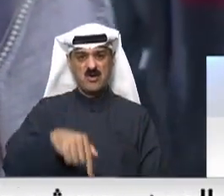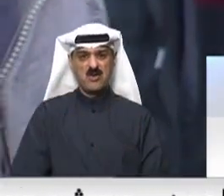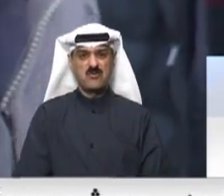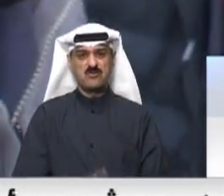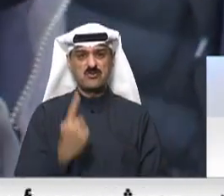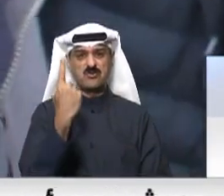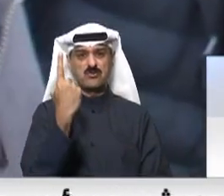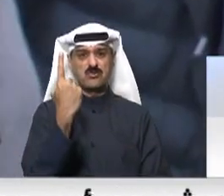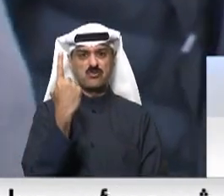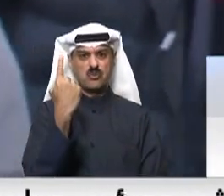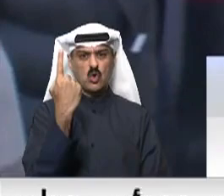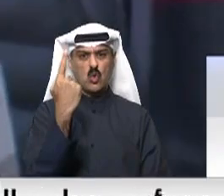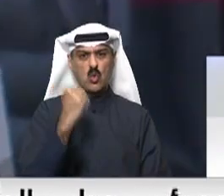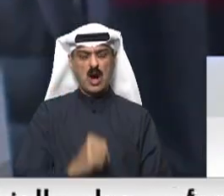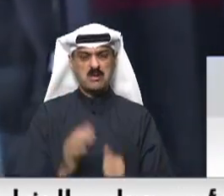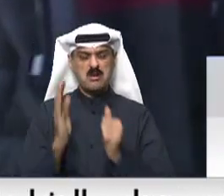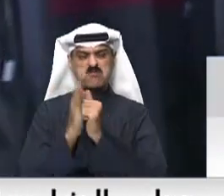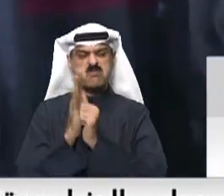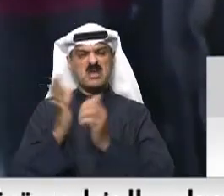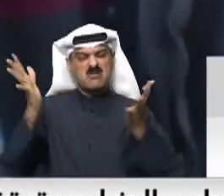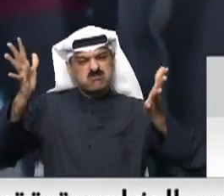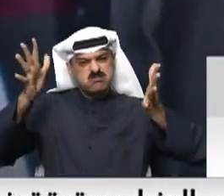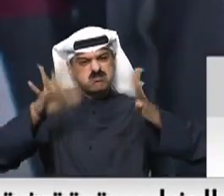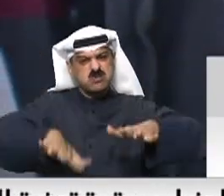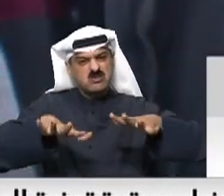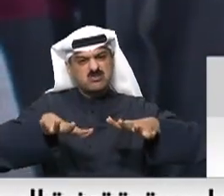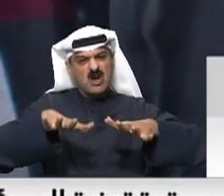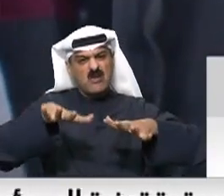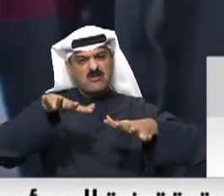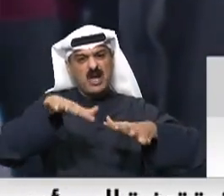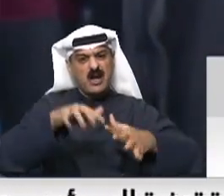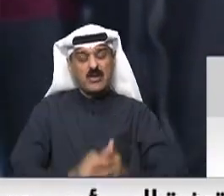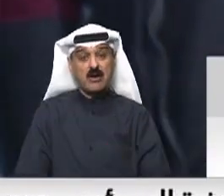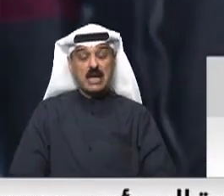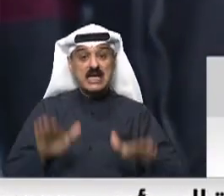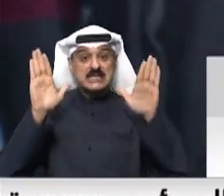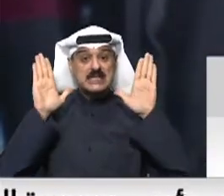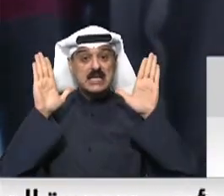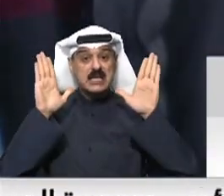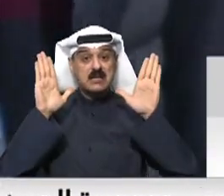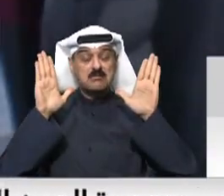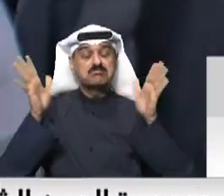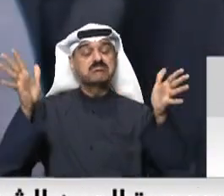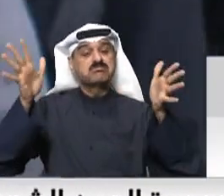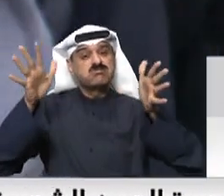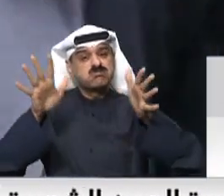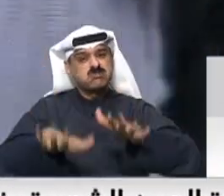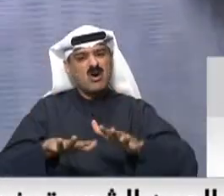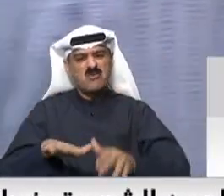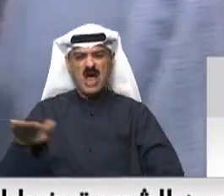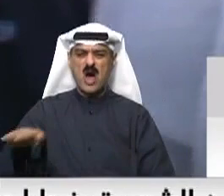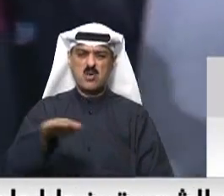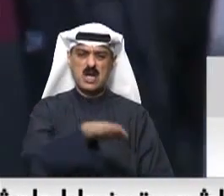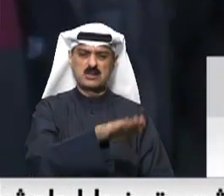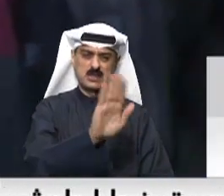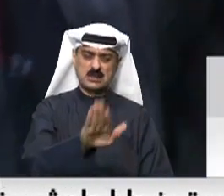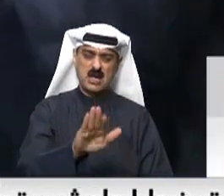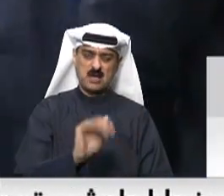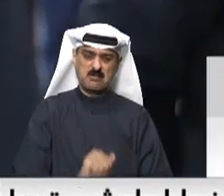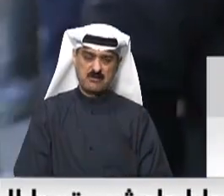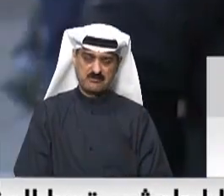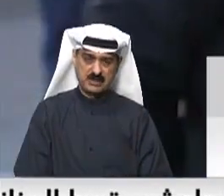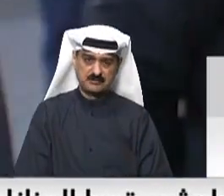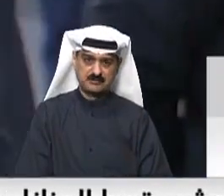العمود خبط وعمتي بتصلي فناء ما هي بتصلي وجنبها حواليها الاولاد الصغار الاولاد الصغار